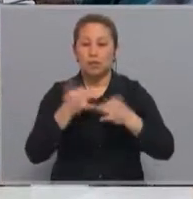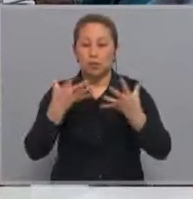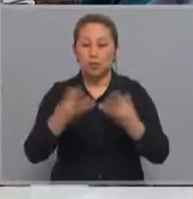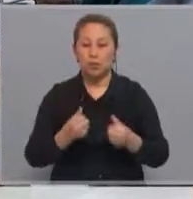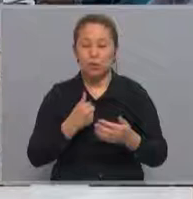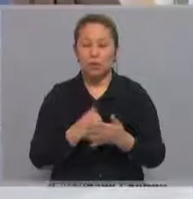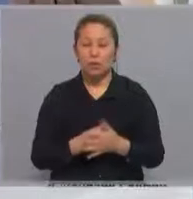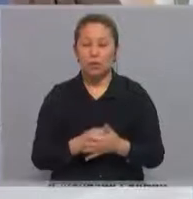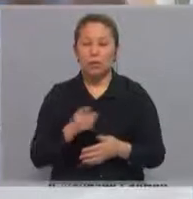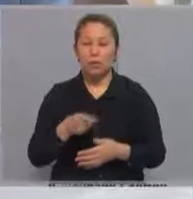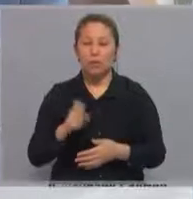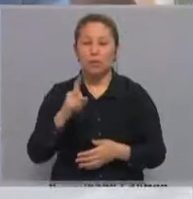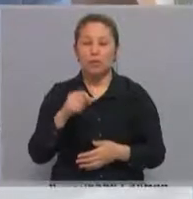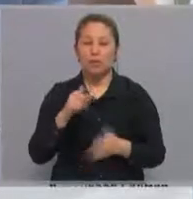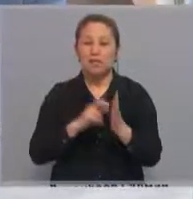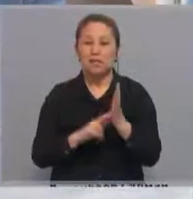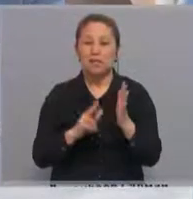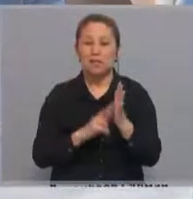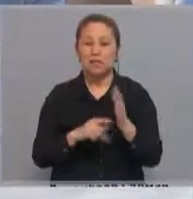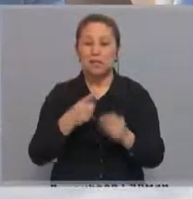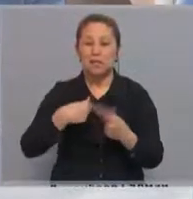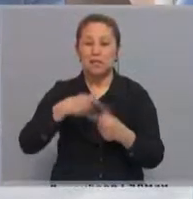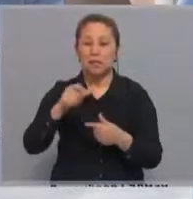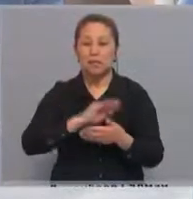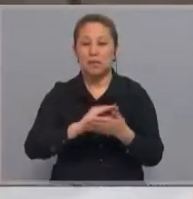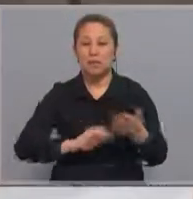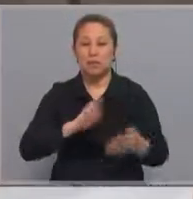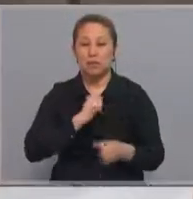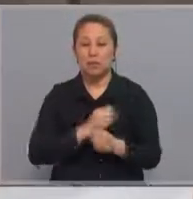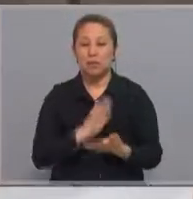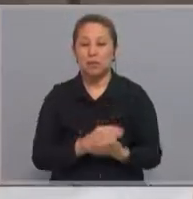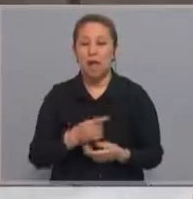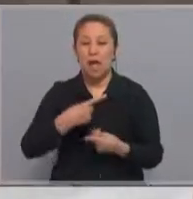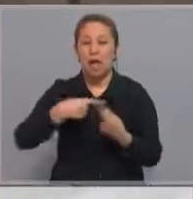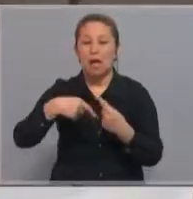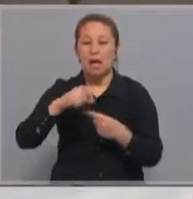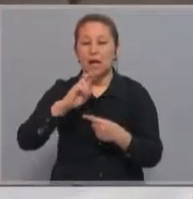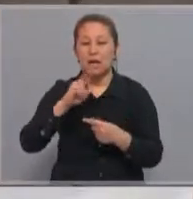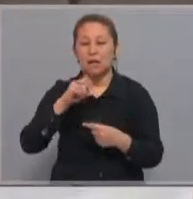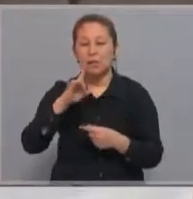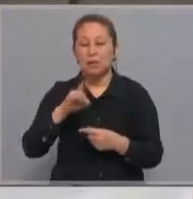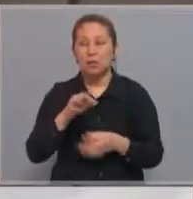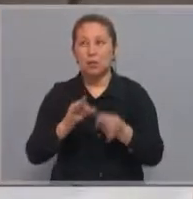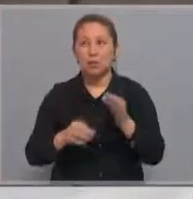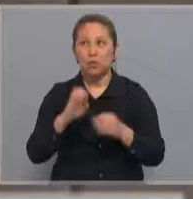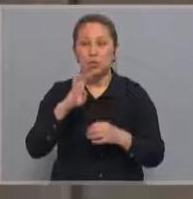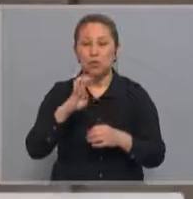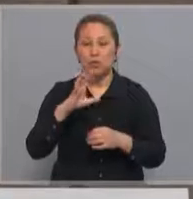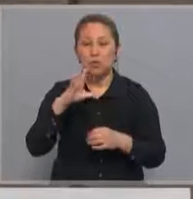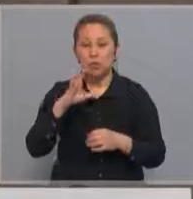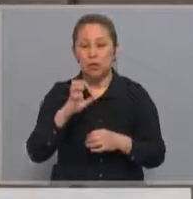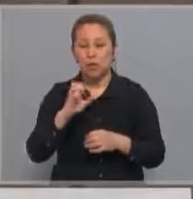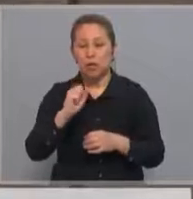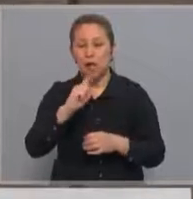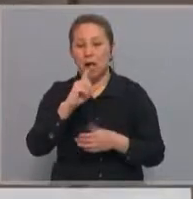дейін осы ұйым 1188 кәсіпкердің шағымы бойынша жұмыс істеп жатыр. Кәсіпкерлер палатасына орта есеппен жылына 400-ден 500-ге дейін